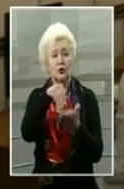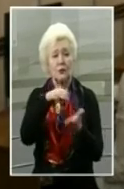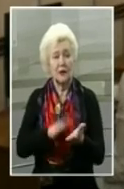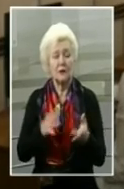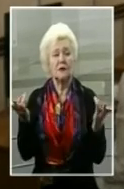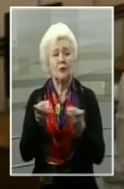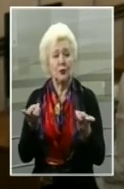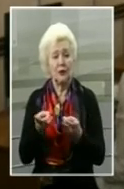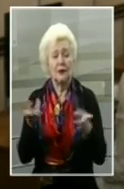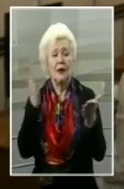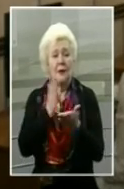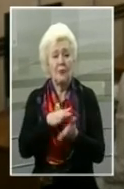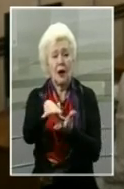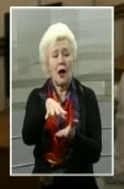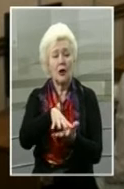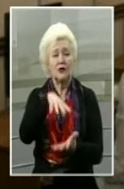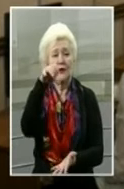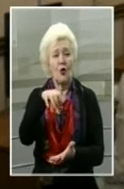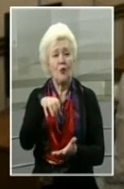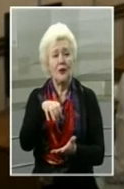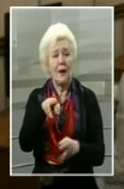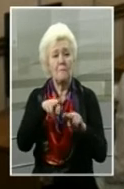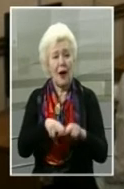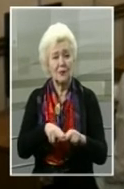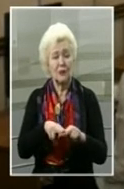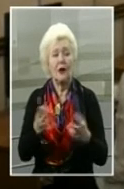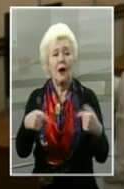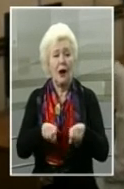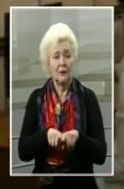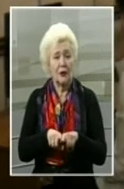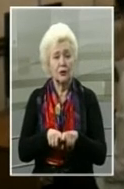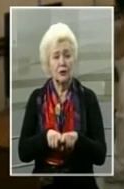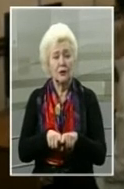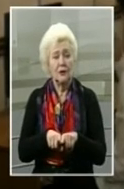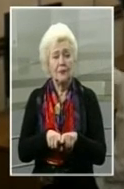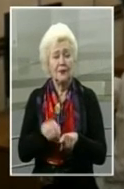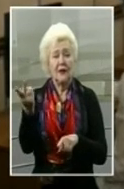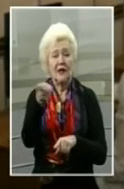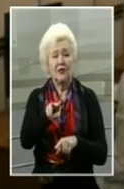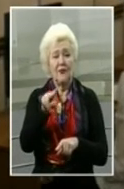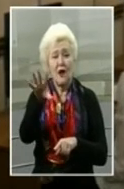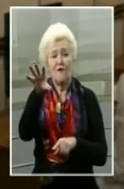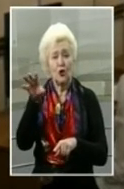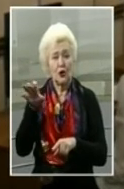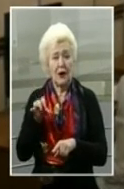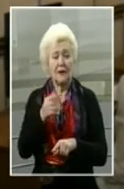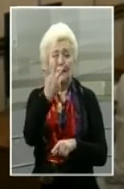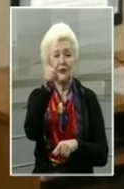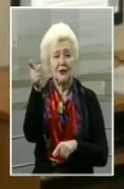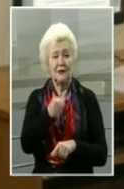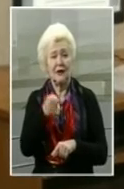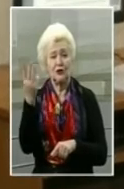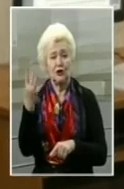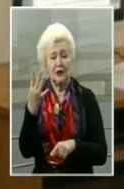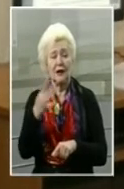зареєструватися, потрібно мати ксерокопію паспорта, а також дві фотокартки розміром 3х4.